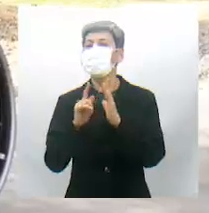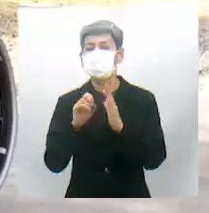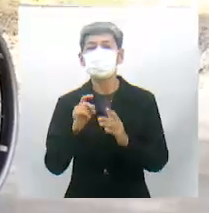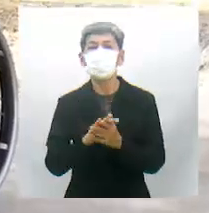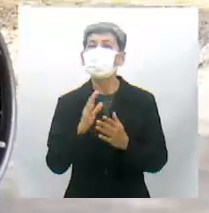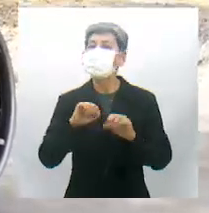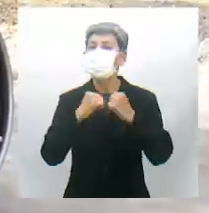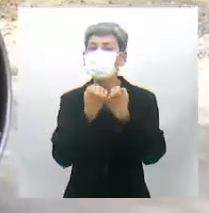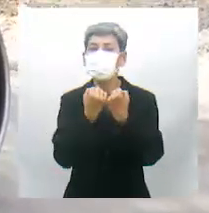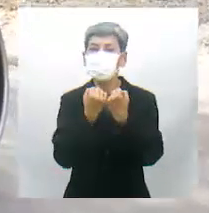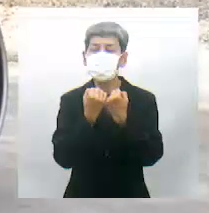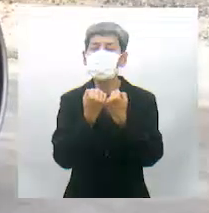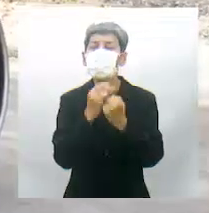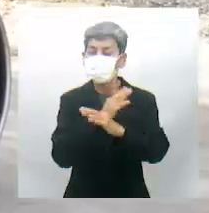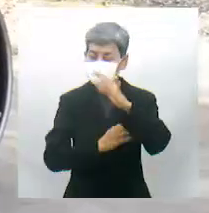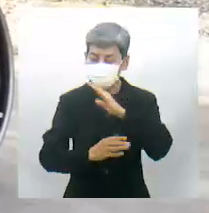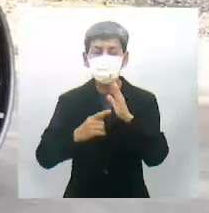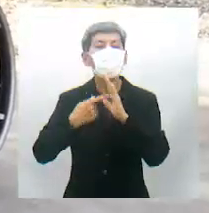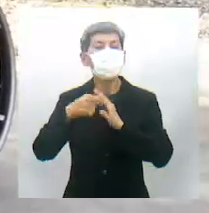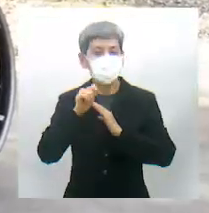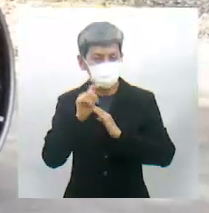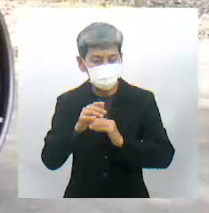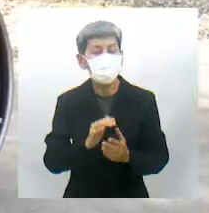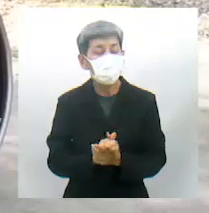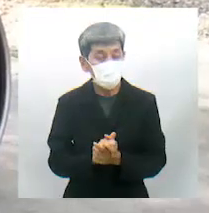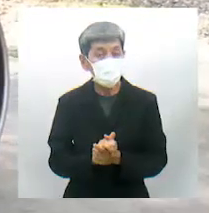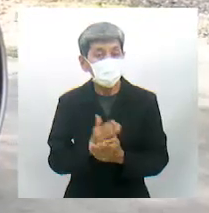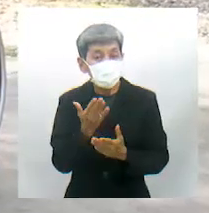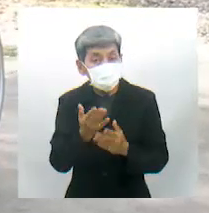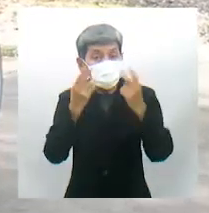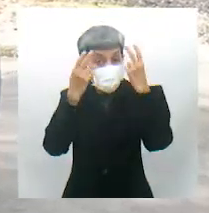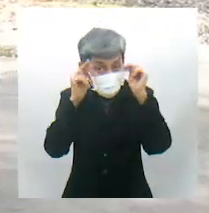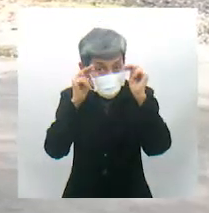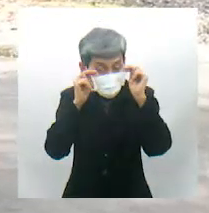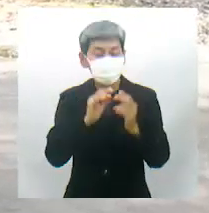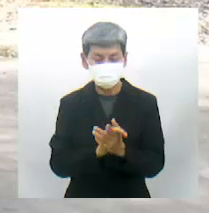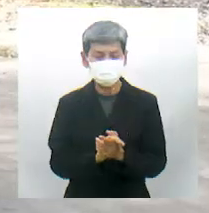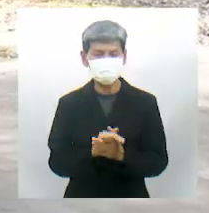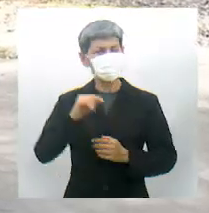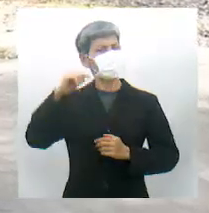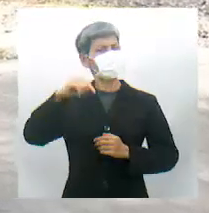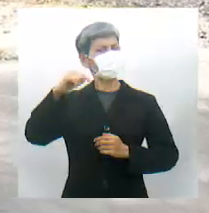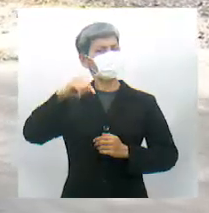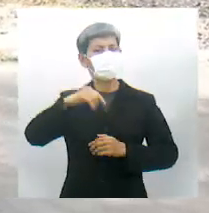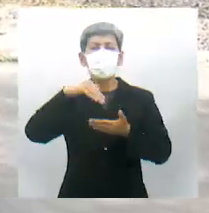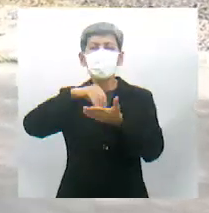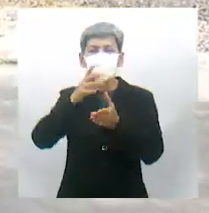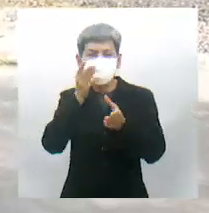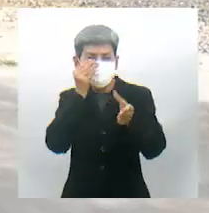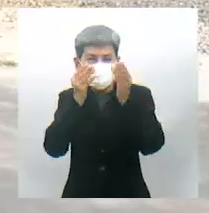าคมคนพิการปทุมธานีครับ งั้นขออนุญาตเรียกว่าท่านนายกแล้วกันนะที่นี่เนี่ยคือเป็นศูนย์